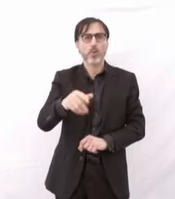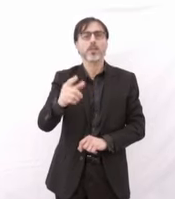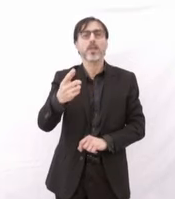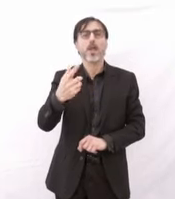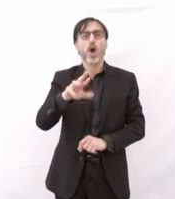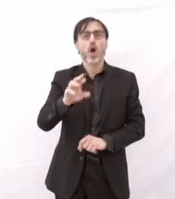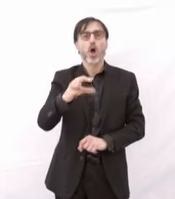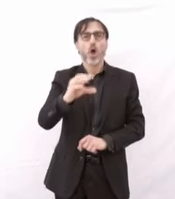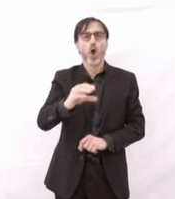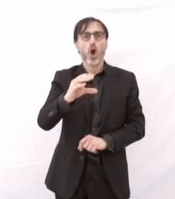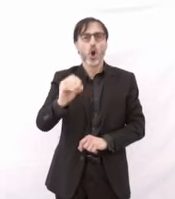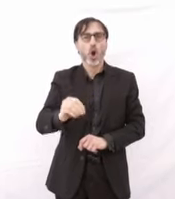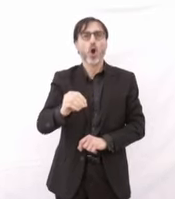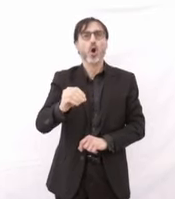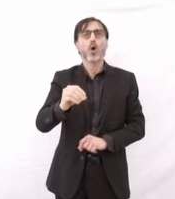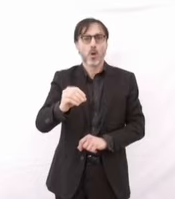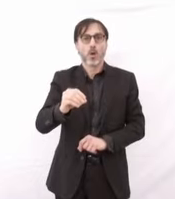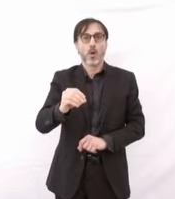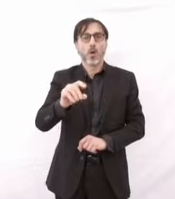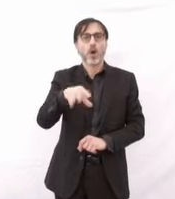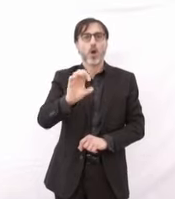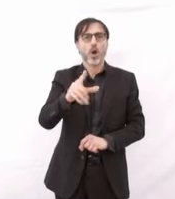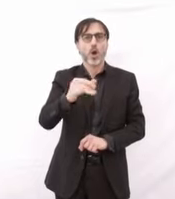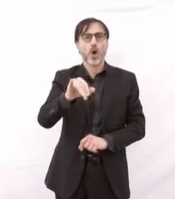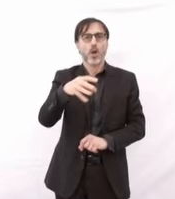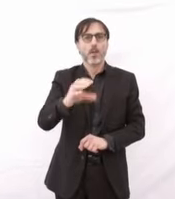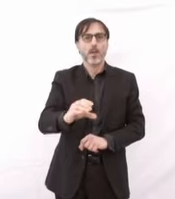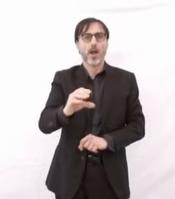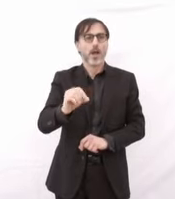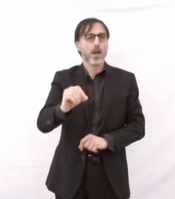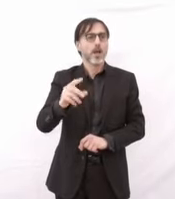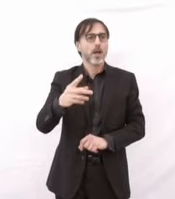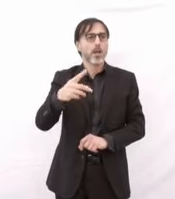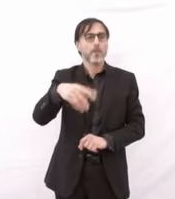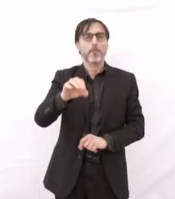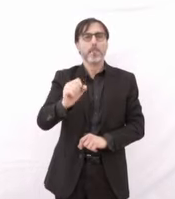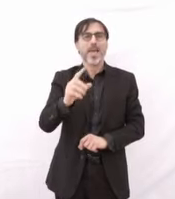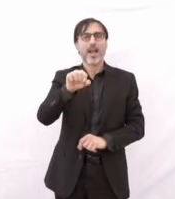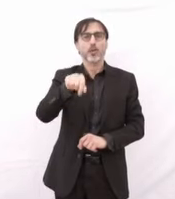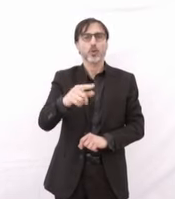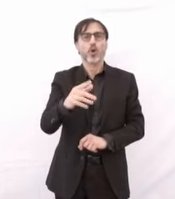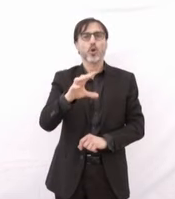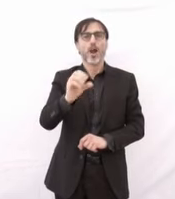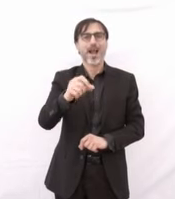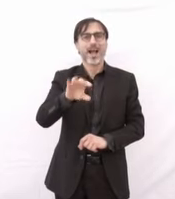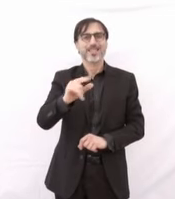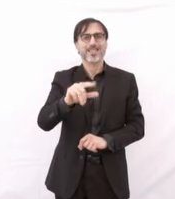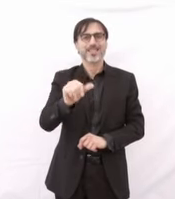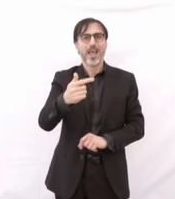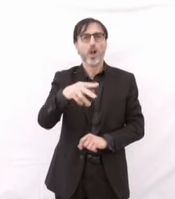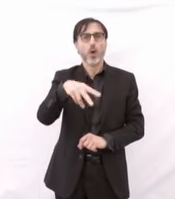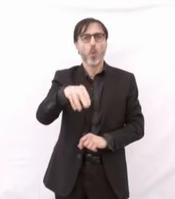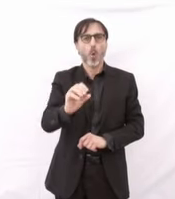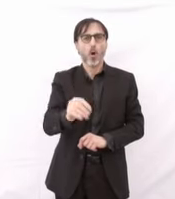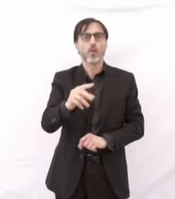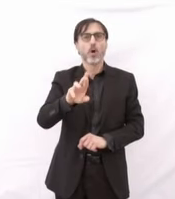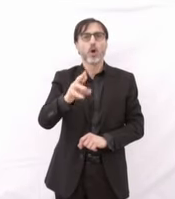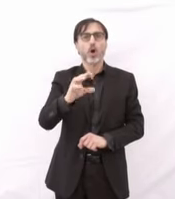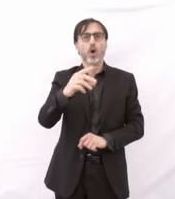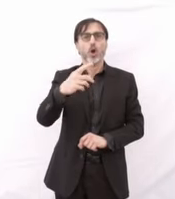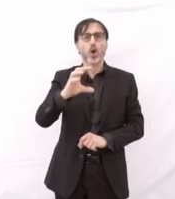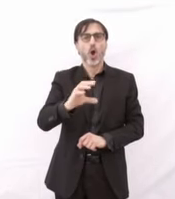Corica. Pier Antonio Castelnuovo. Agostino Iaiello. Rocco